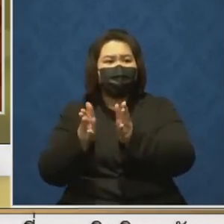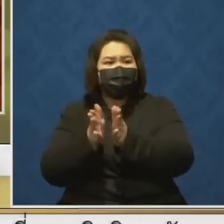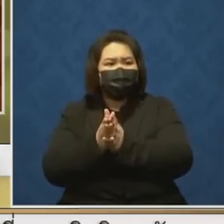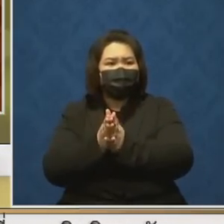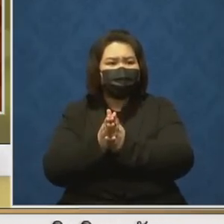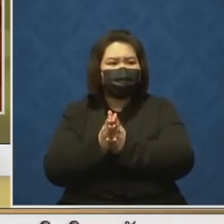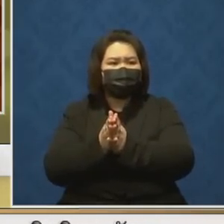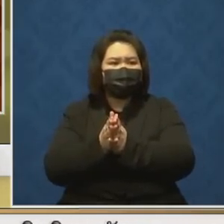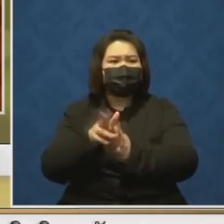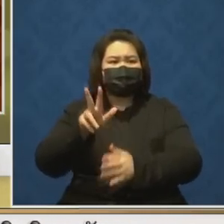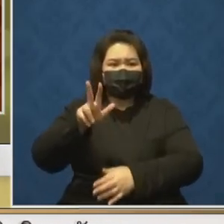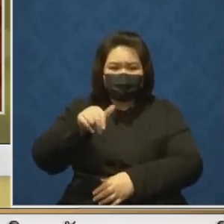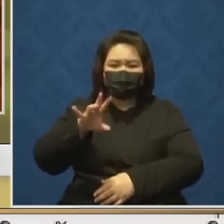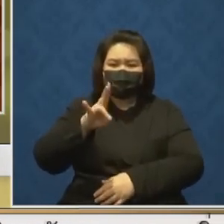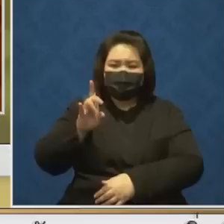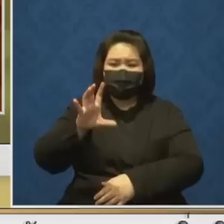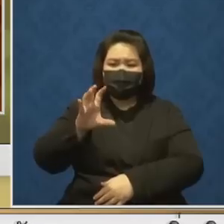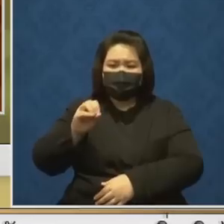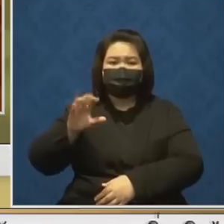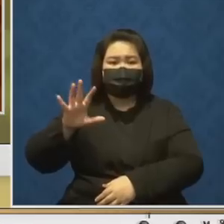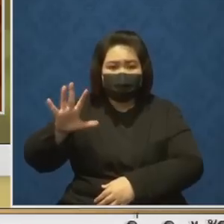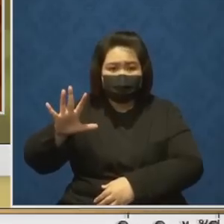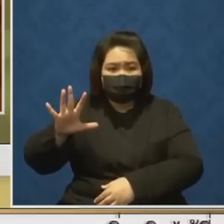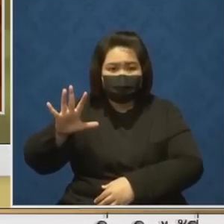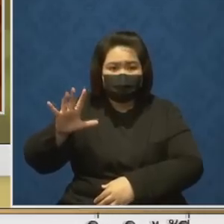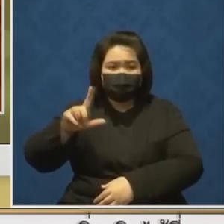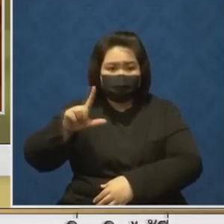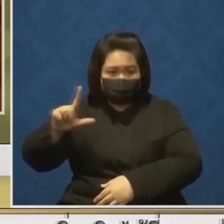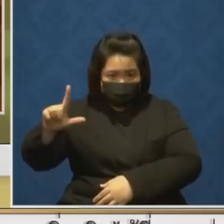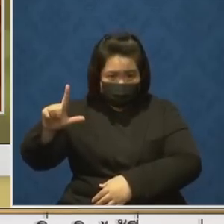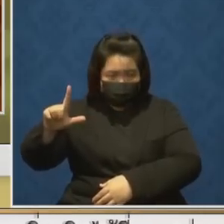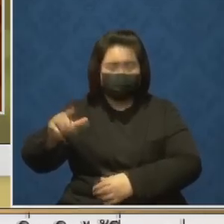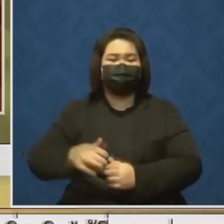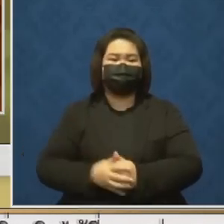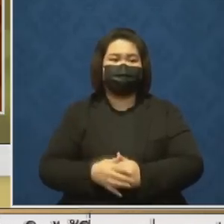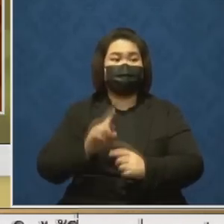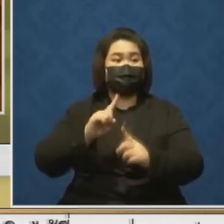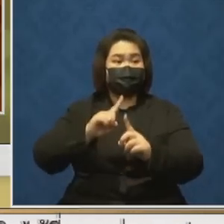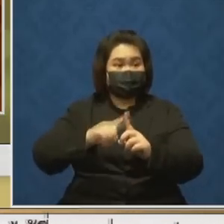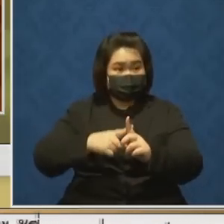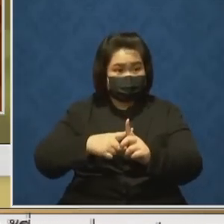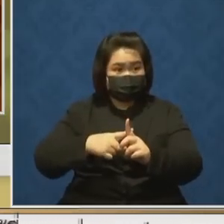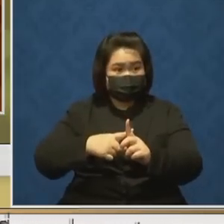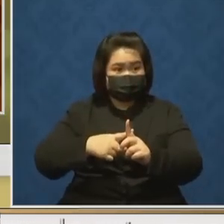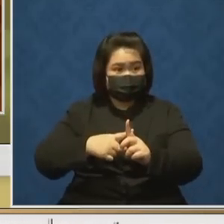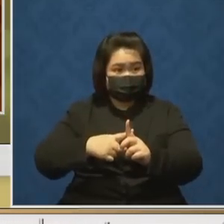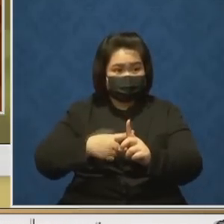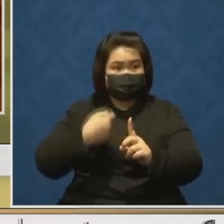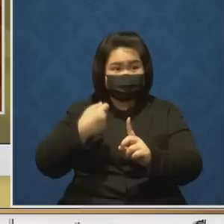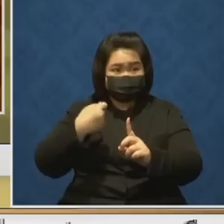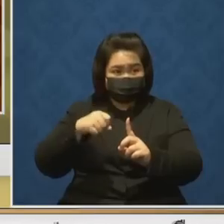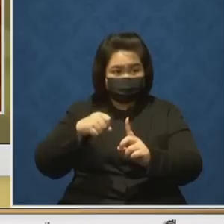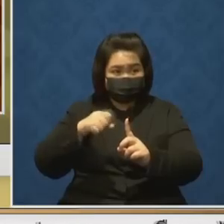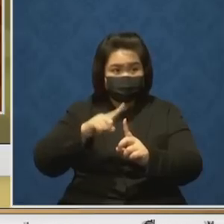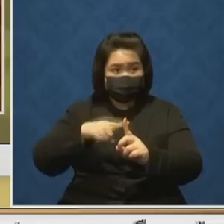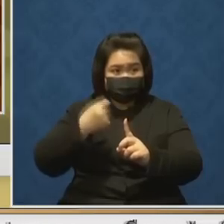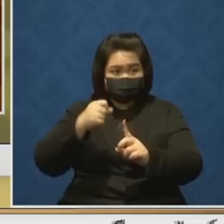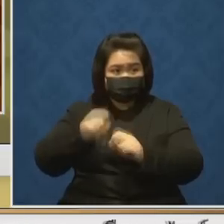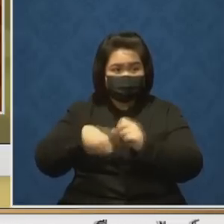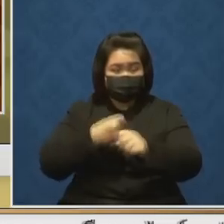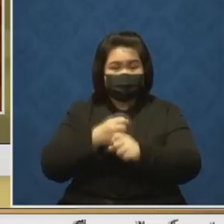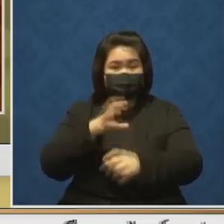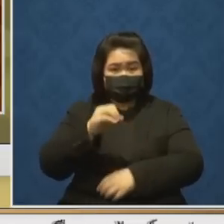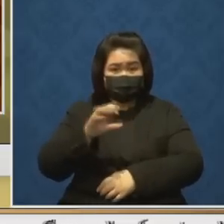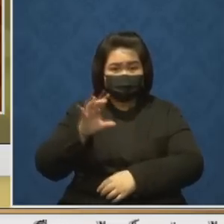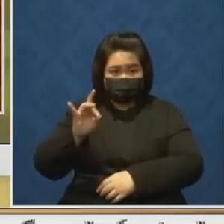5 ล้านบาทพอ 6 เดือนถัดมากนยาป 58 ก็ขยายอกแล้วค่ะเปนครงที่ 3 จากวงเงิน 3,